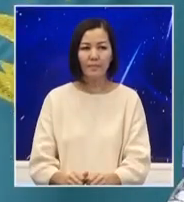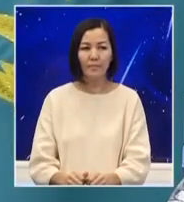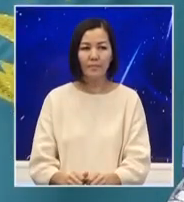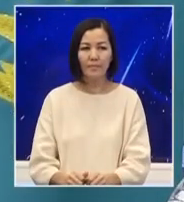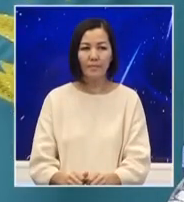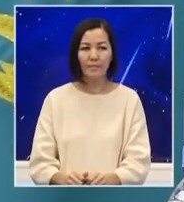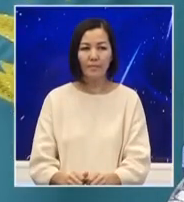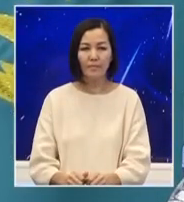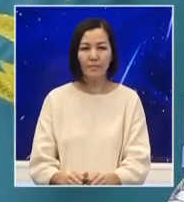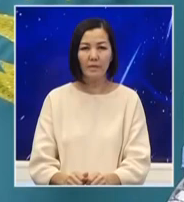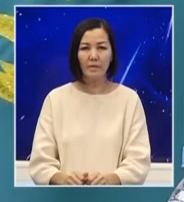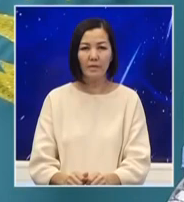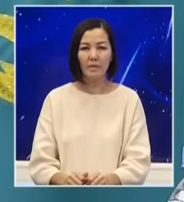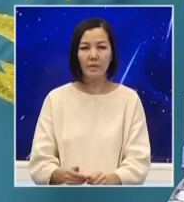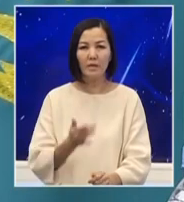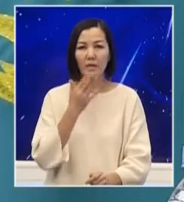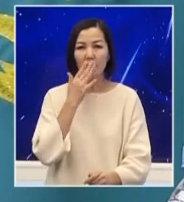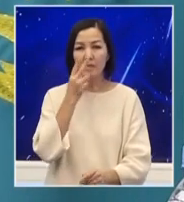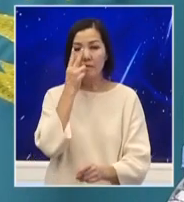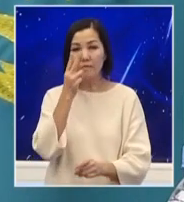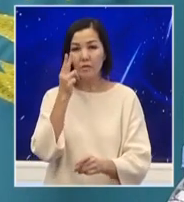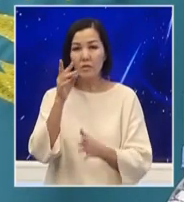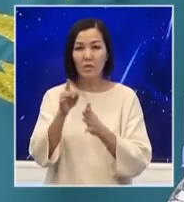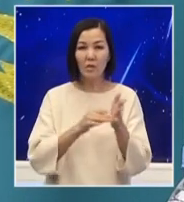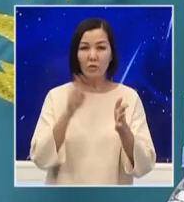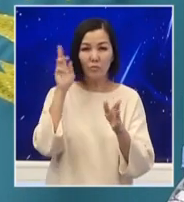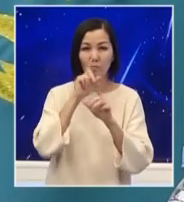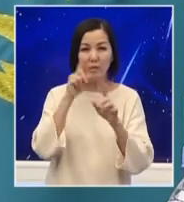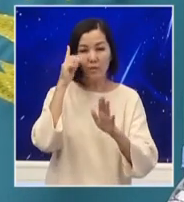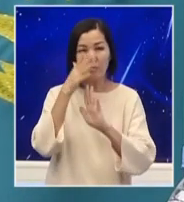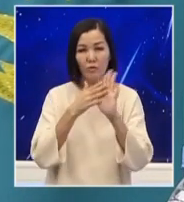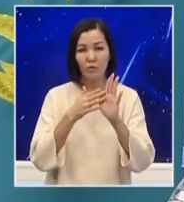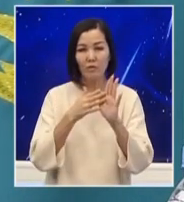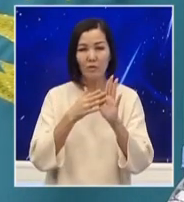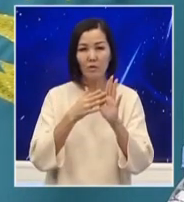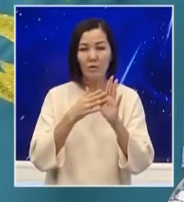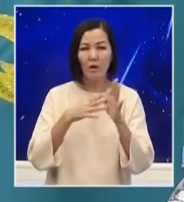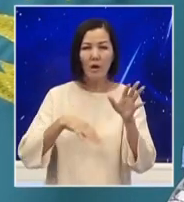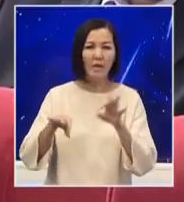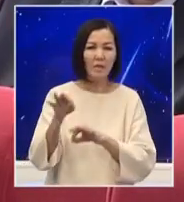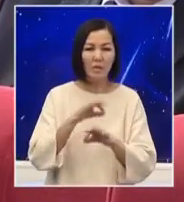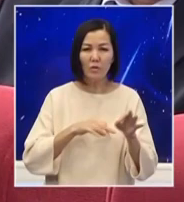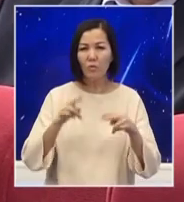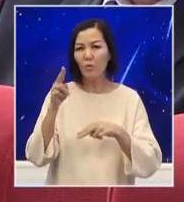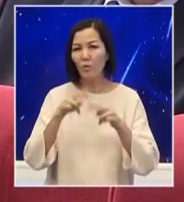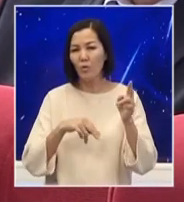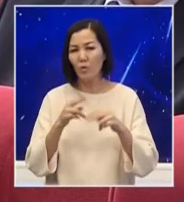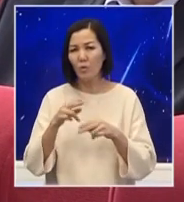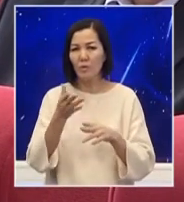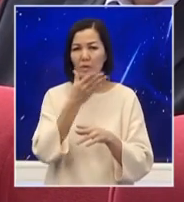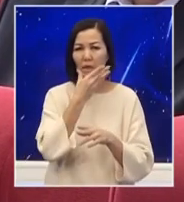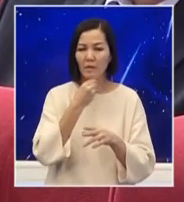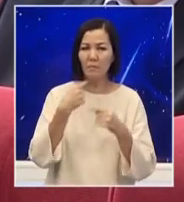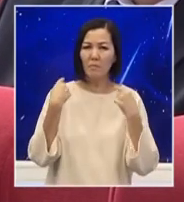өтетпесіне. За граница едешь, сразу школу видно. Понимаешь? Необычная архитектура, фасады,